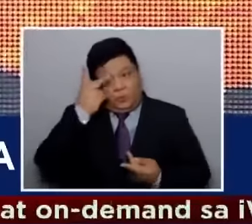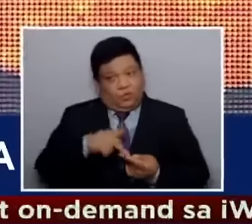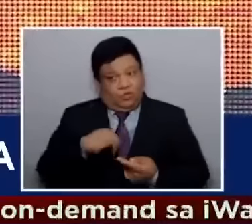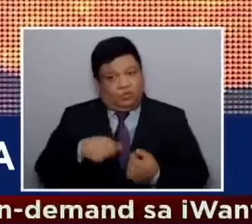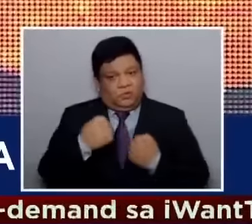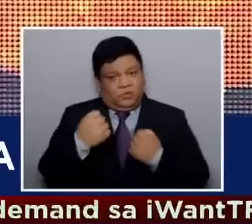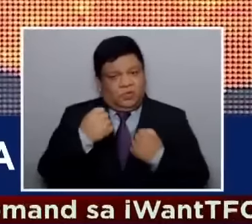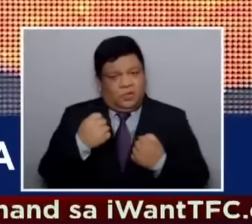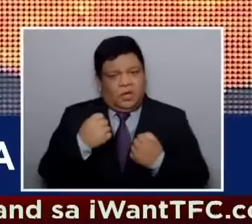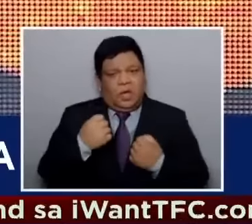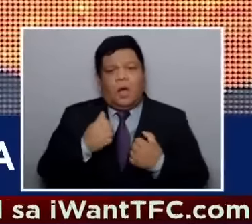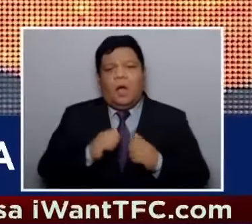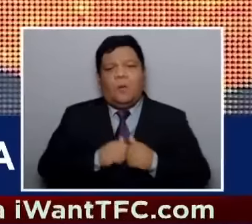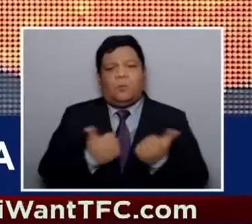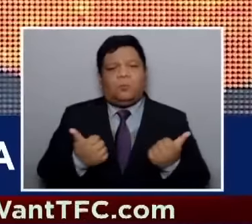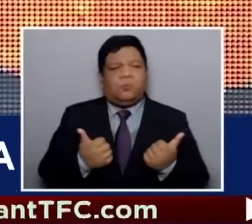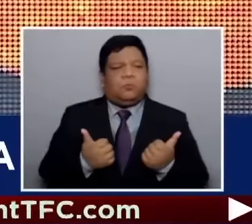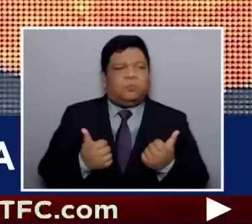paano ako